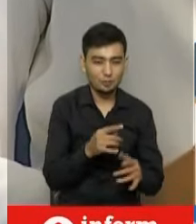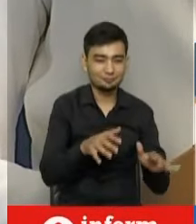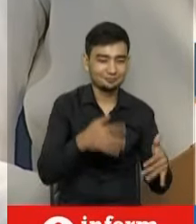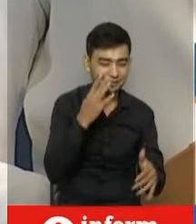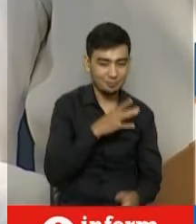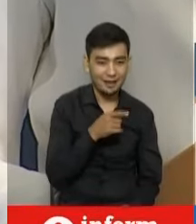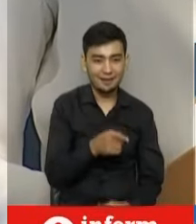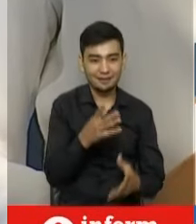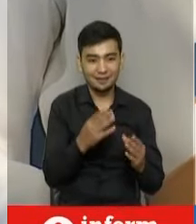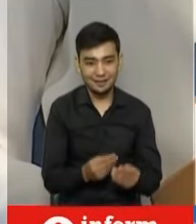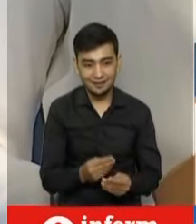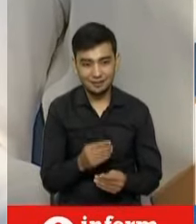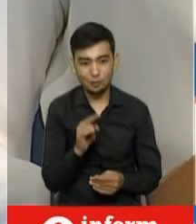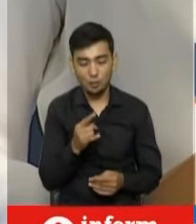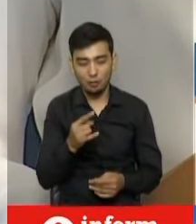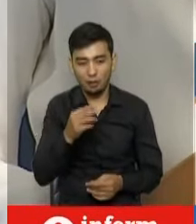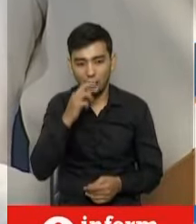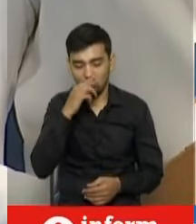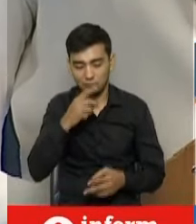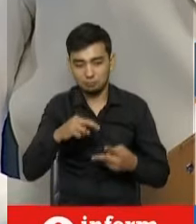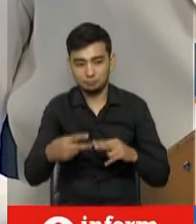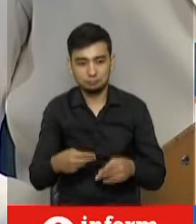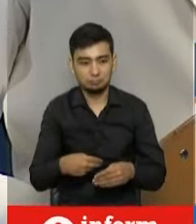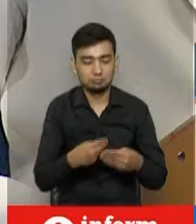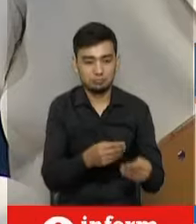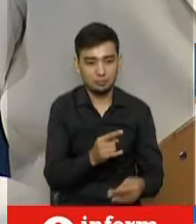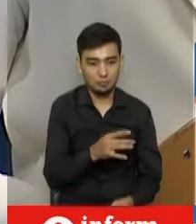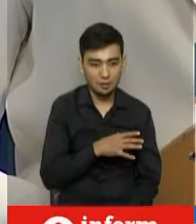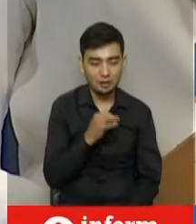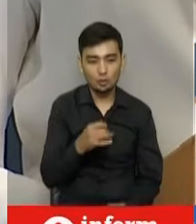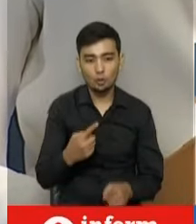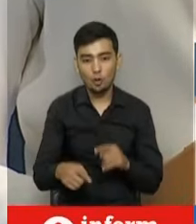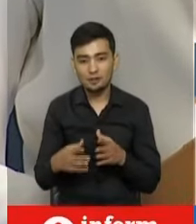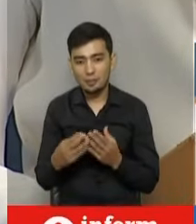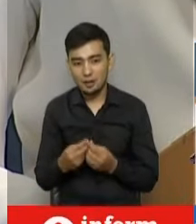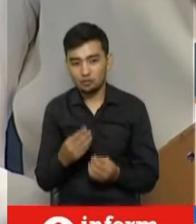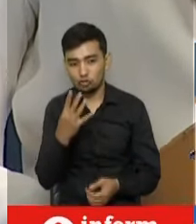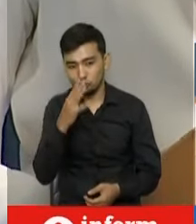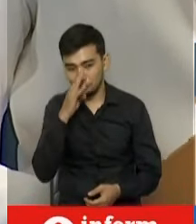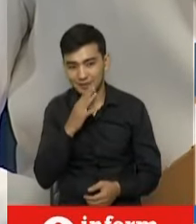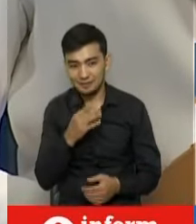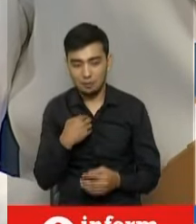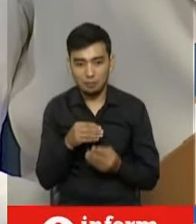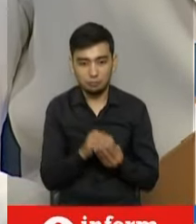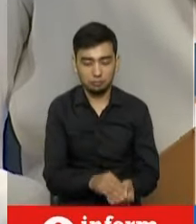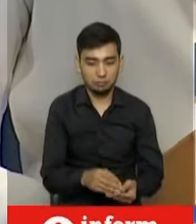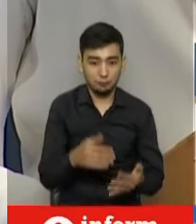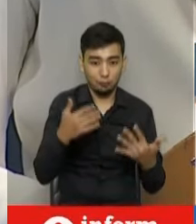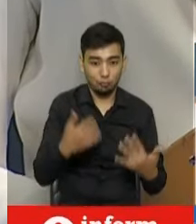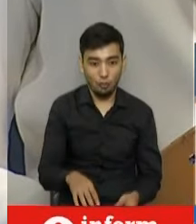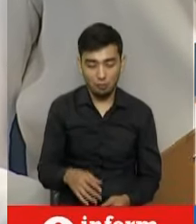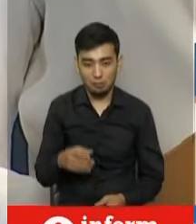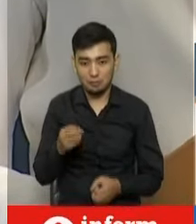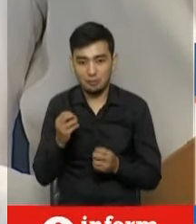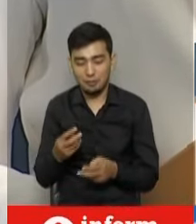денесін сол күні шетінеп кеткен нәрестемен алмастырып алған. Осы сәтте басқа жанұя 4 айлық сәбиді жер қойнына тапсырып үлгерген екен. Бауыр